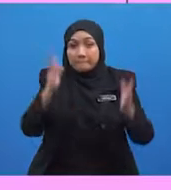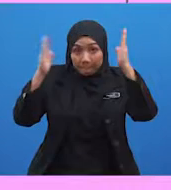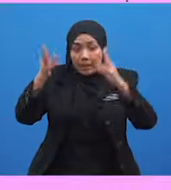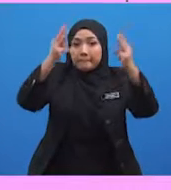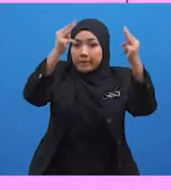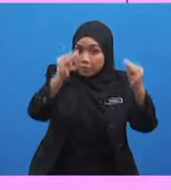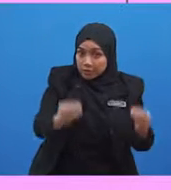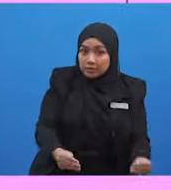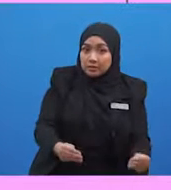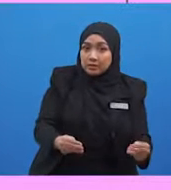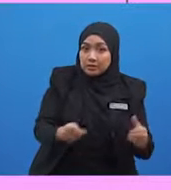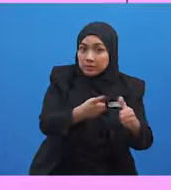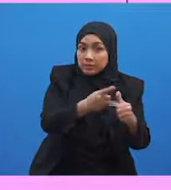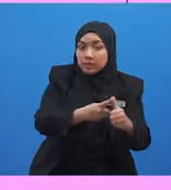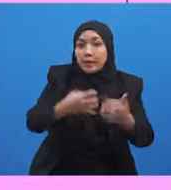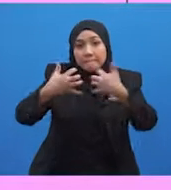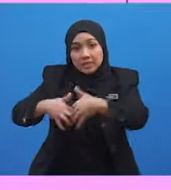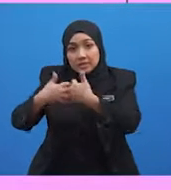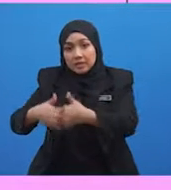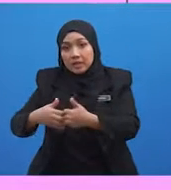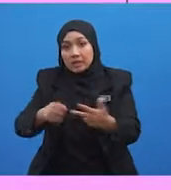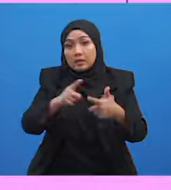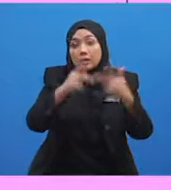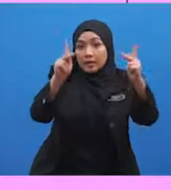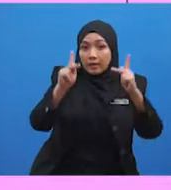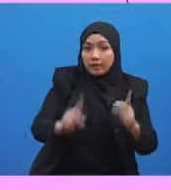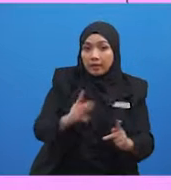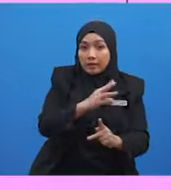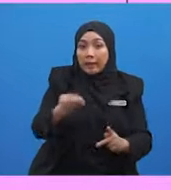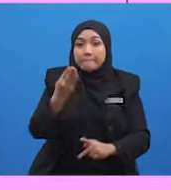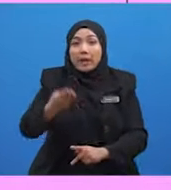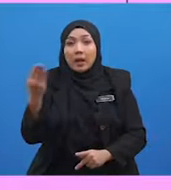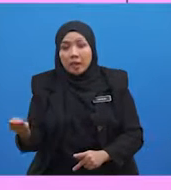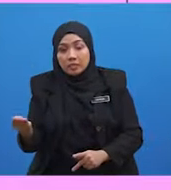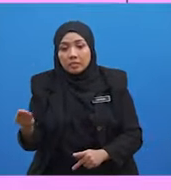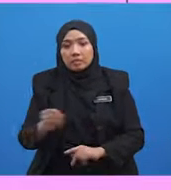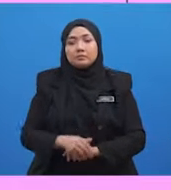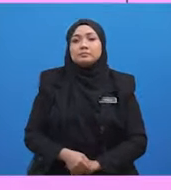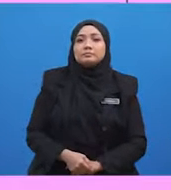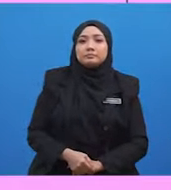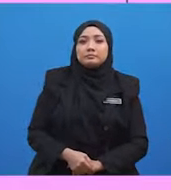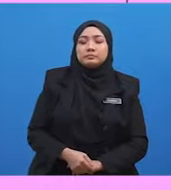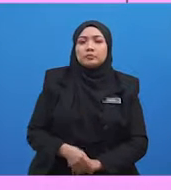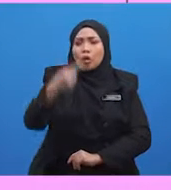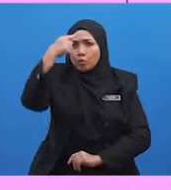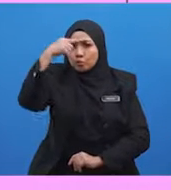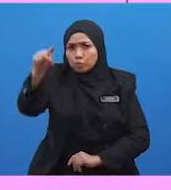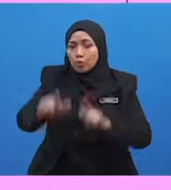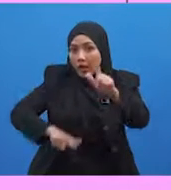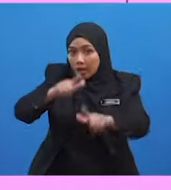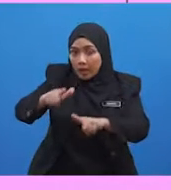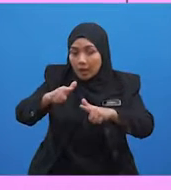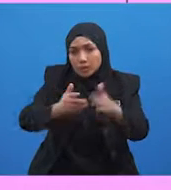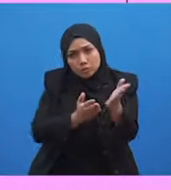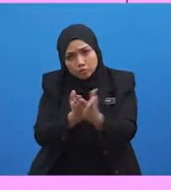ialah manusia, mesin, kaedah dan bahan mentah. Untuk langkah seterusnya